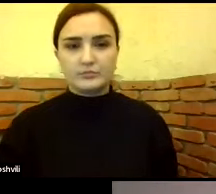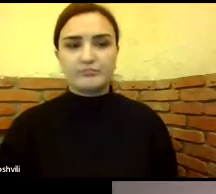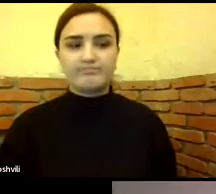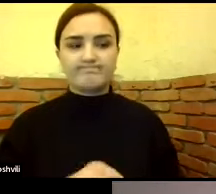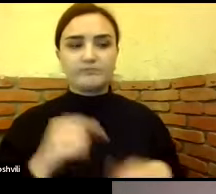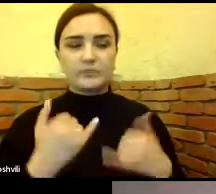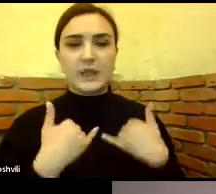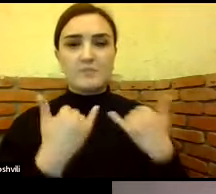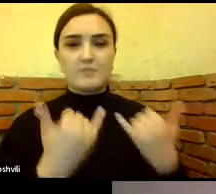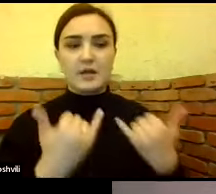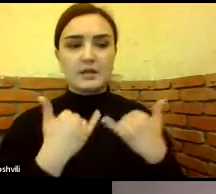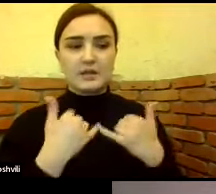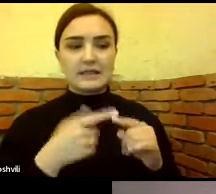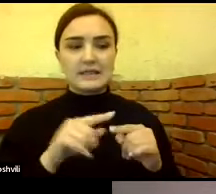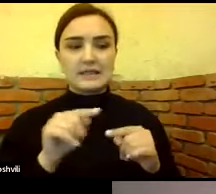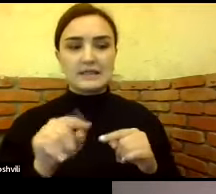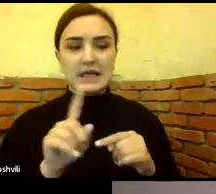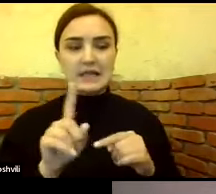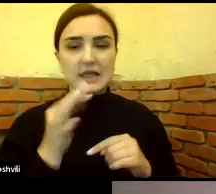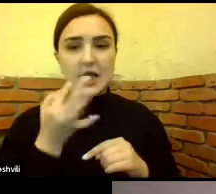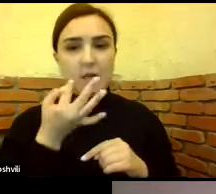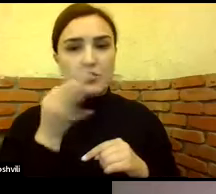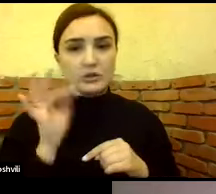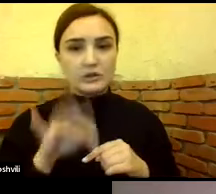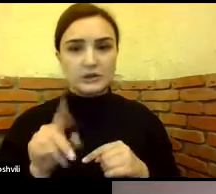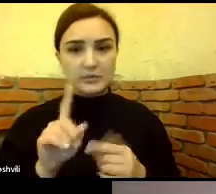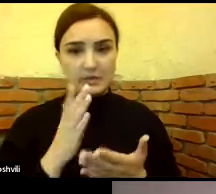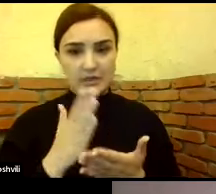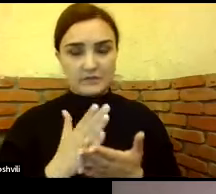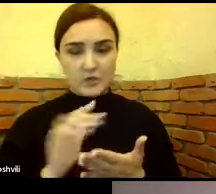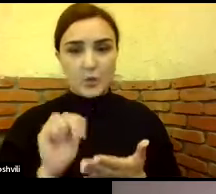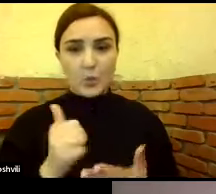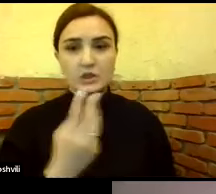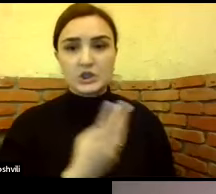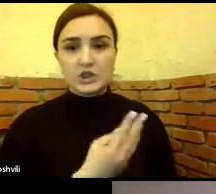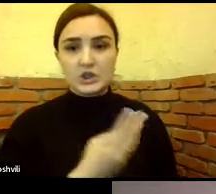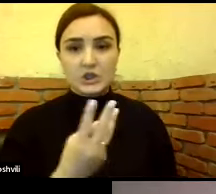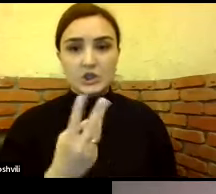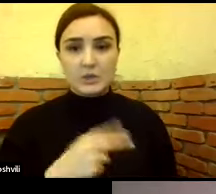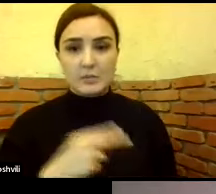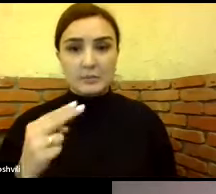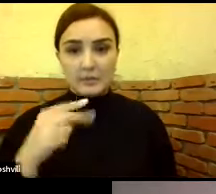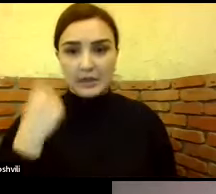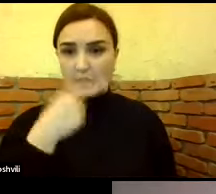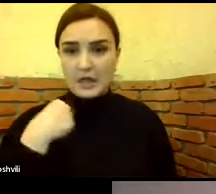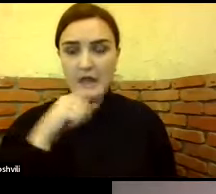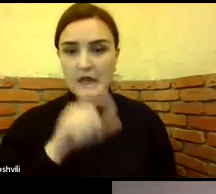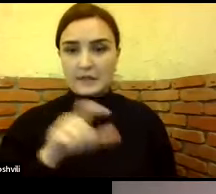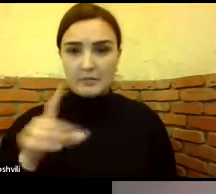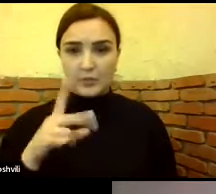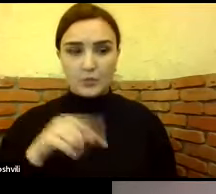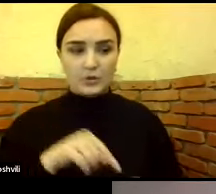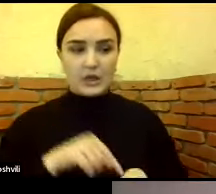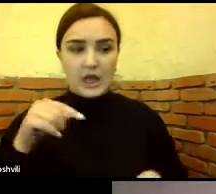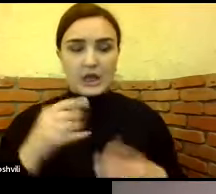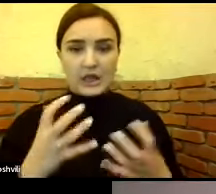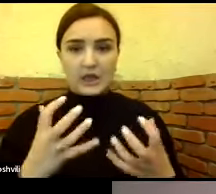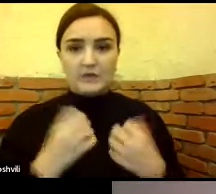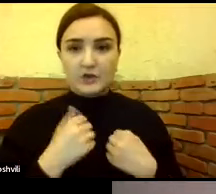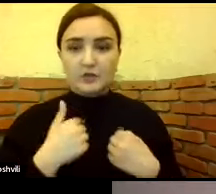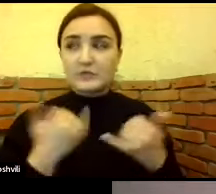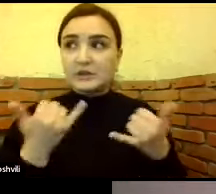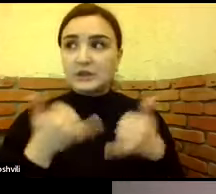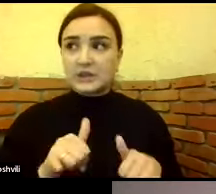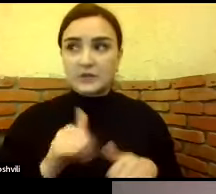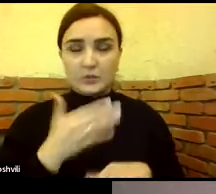რაც გვაქვს ჩვენ როგორც შემოპირებს, აღიქვას ადამიანმა რა, და ეს ჩემთვის არც გასაკვირი არ არის და არც საწყენი